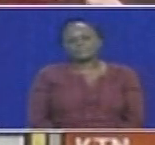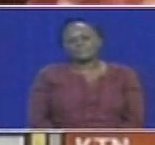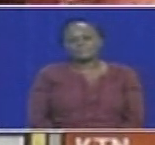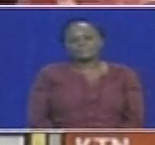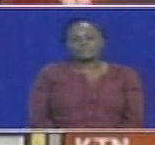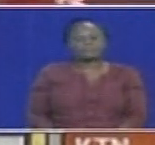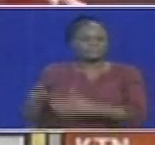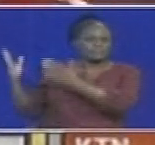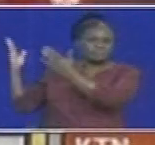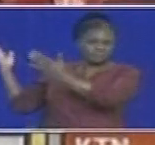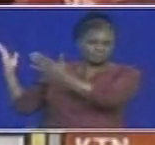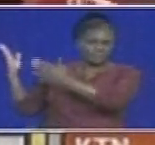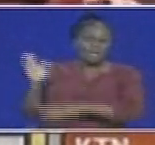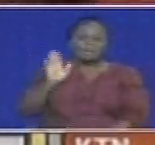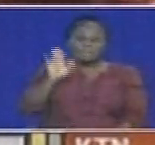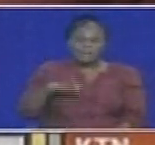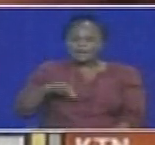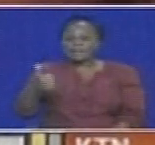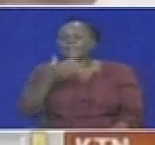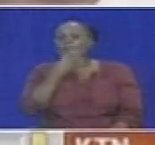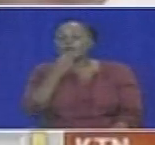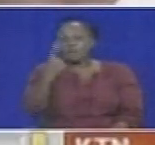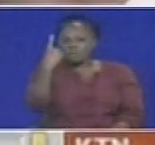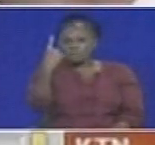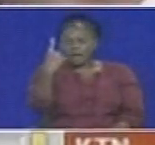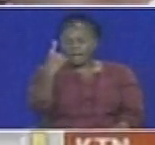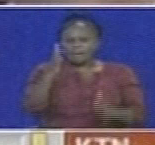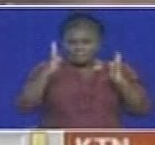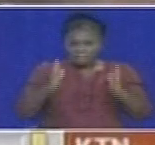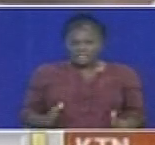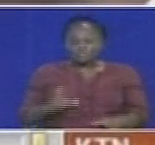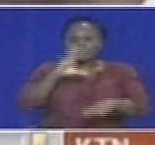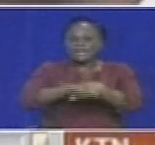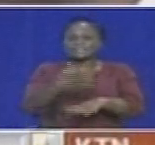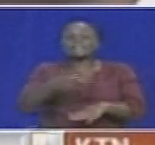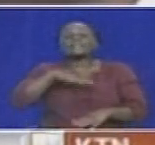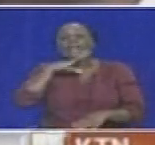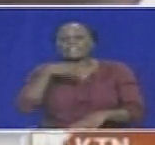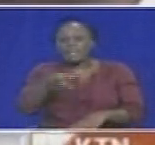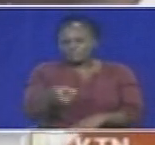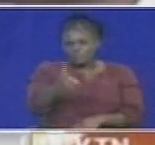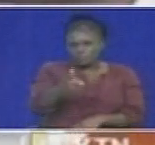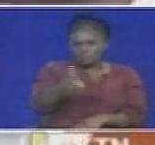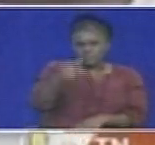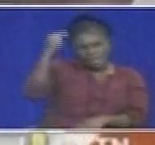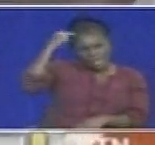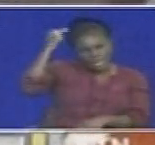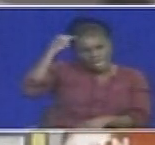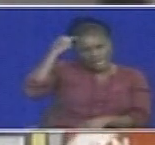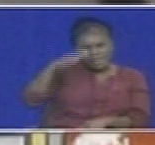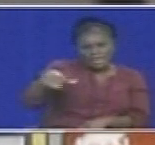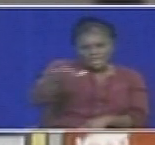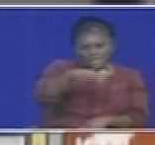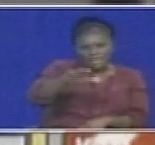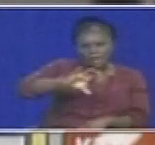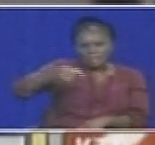Mariam Wanjiru ni mamake Yusuf Mwangi, mmoja wa watu watano waliopatikana wameuawa kwa kupigwa risasi kichwani katika msitu wa